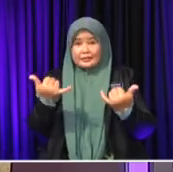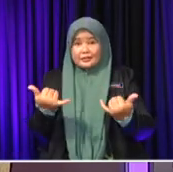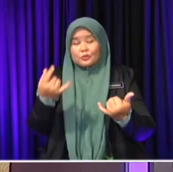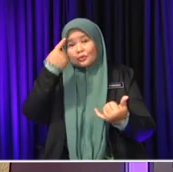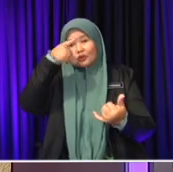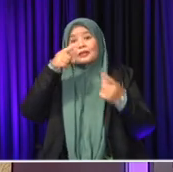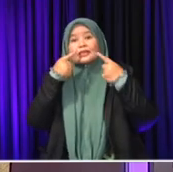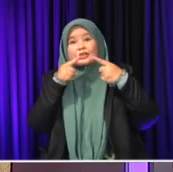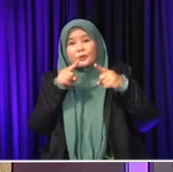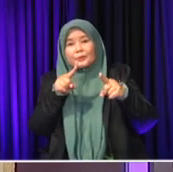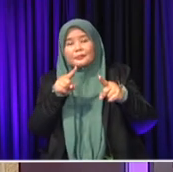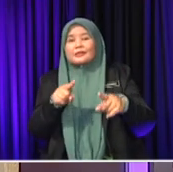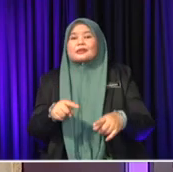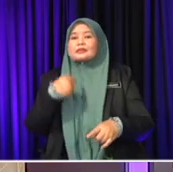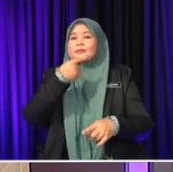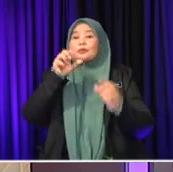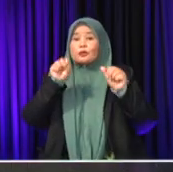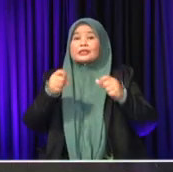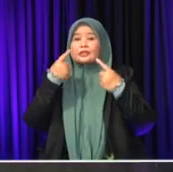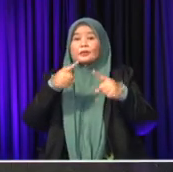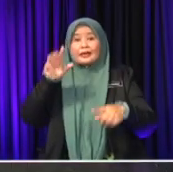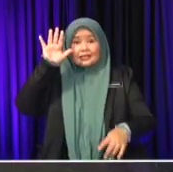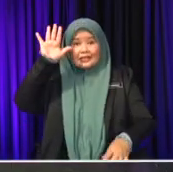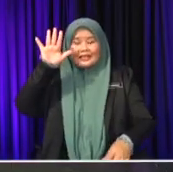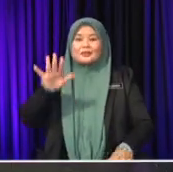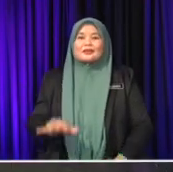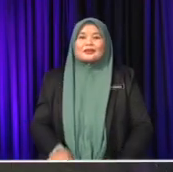siapa Nak coba menjawab silakan tangan